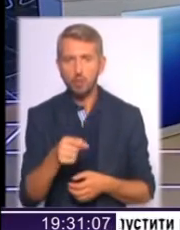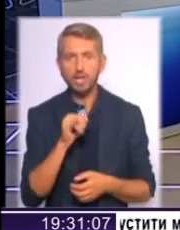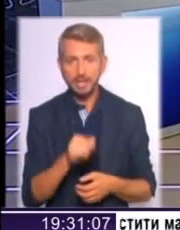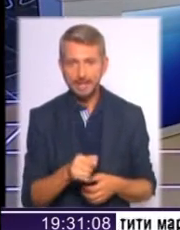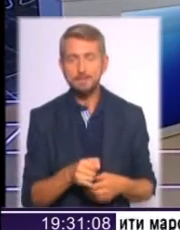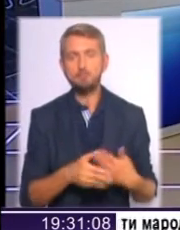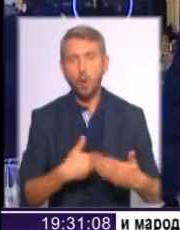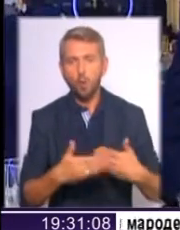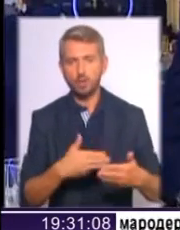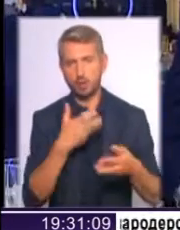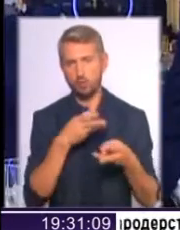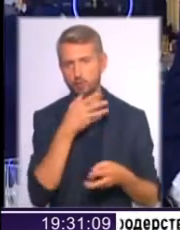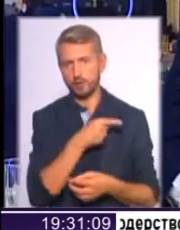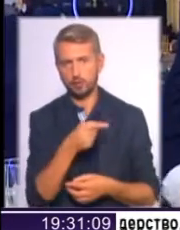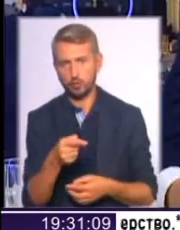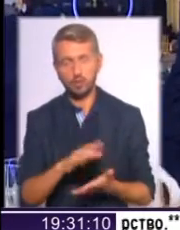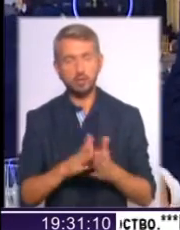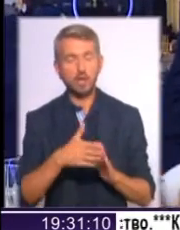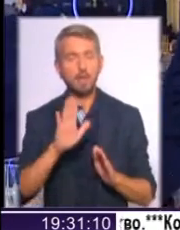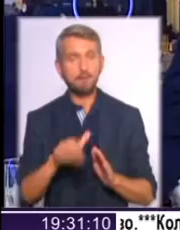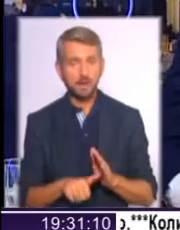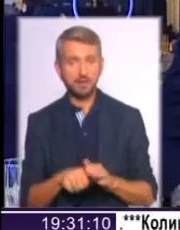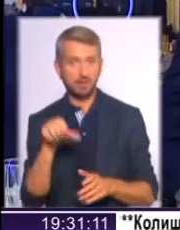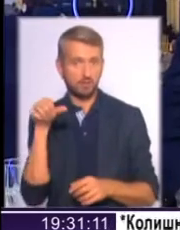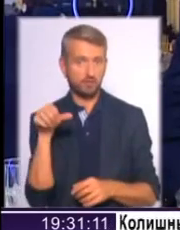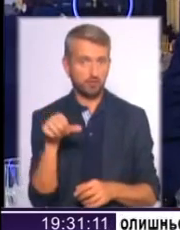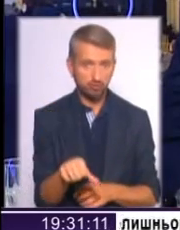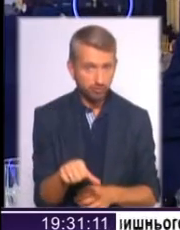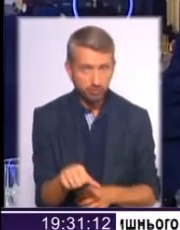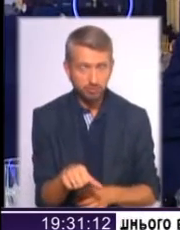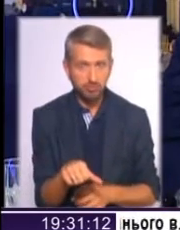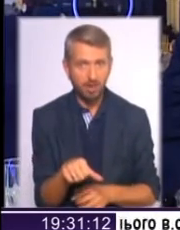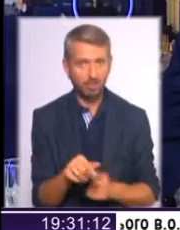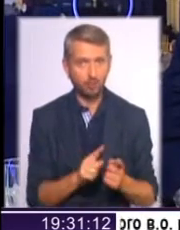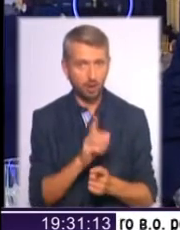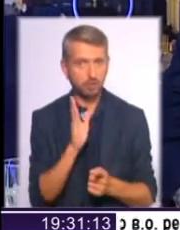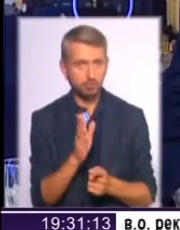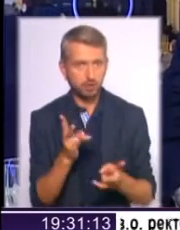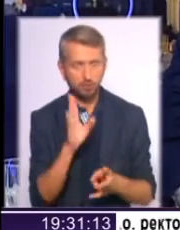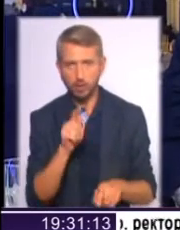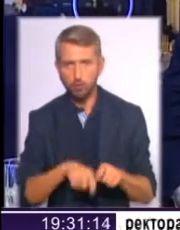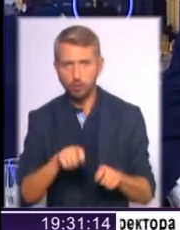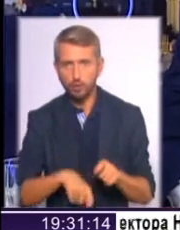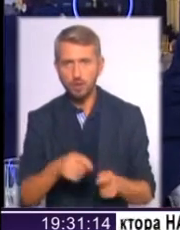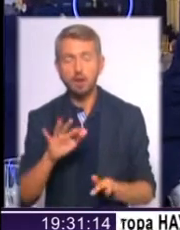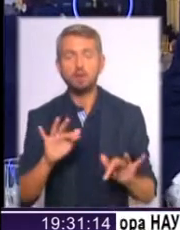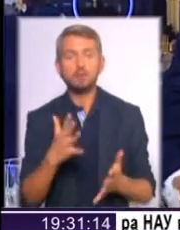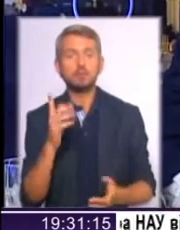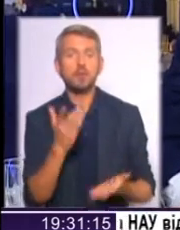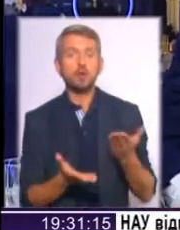опалювального сезону. Тому що ситуація після запуску, вона не зміниться, треба буде контролювати її. І в разі, якщо ми